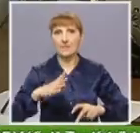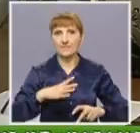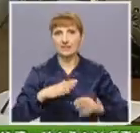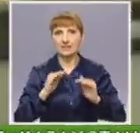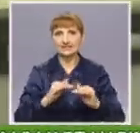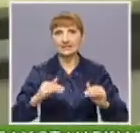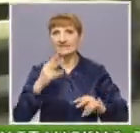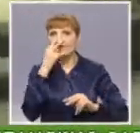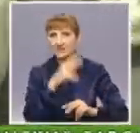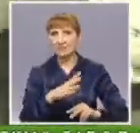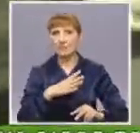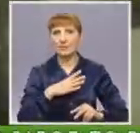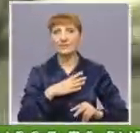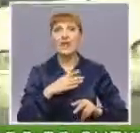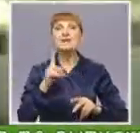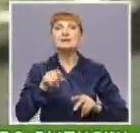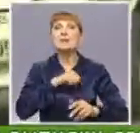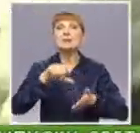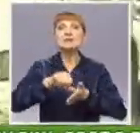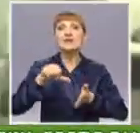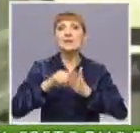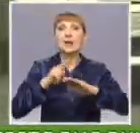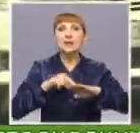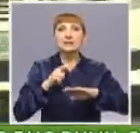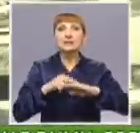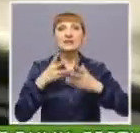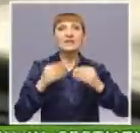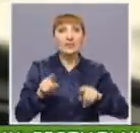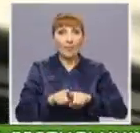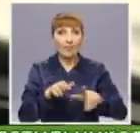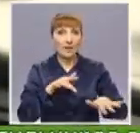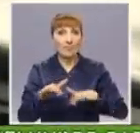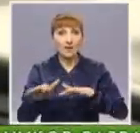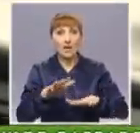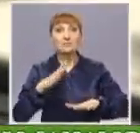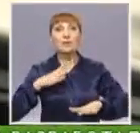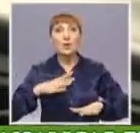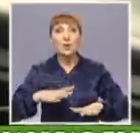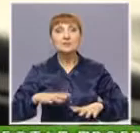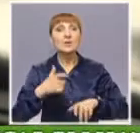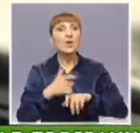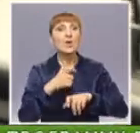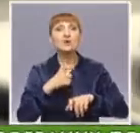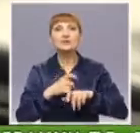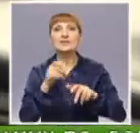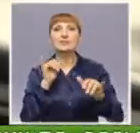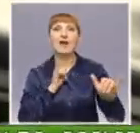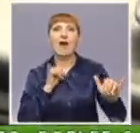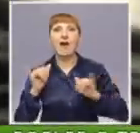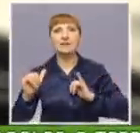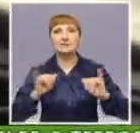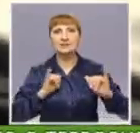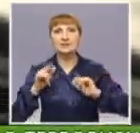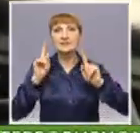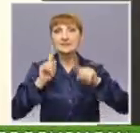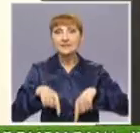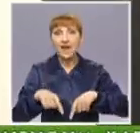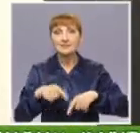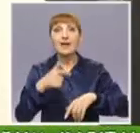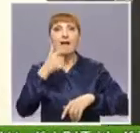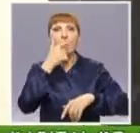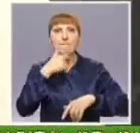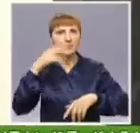их на дорогах. Самим представителям правопорядка в дни подобных мероприятий приходится быть максимально тактичными. Кстати,